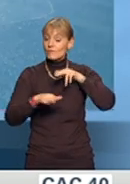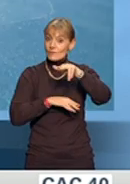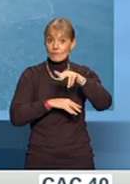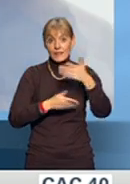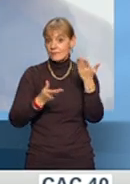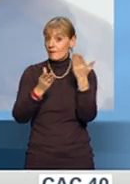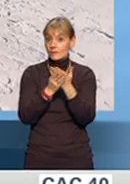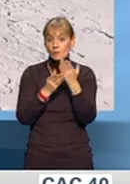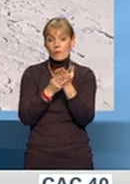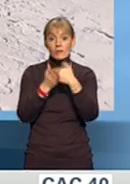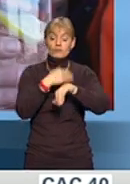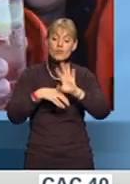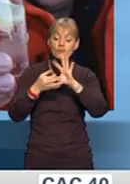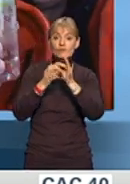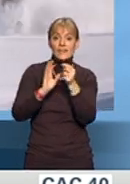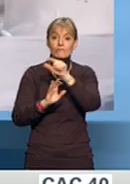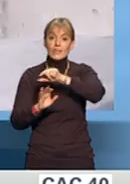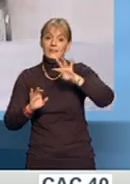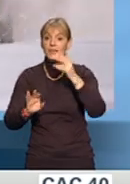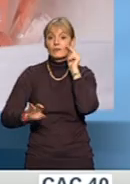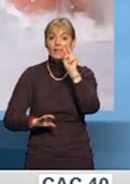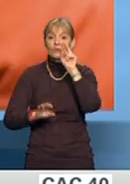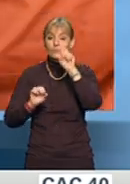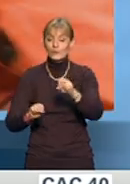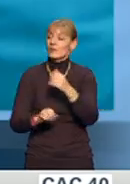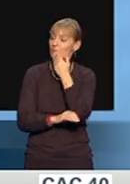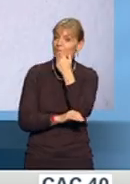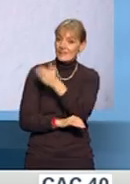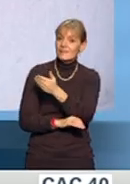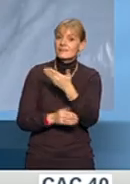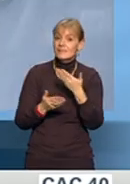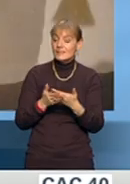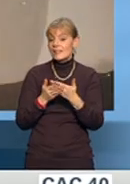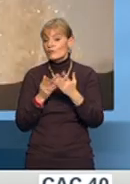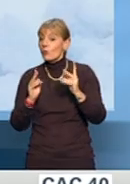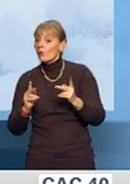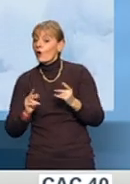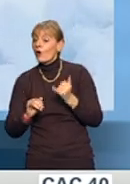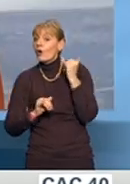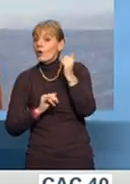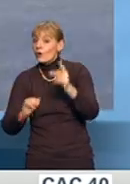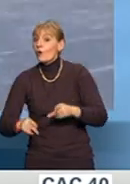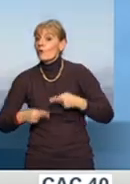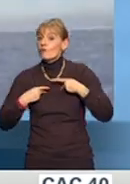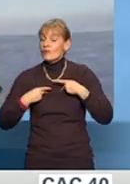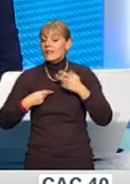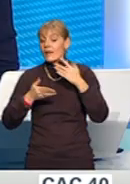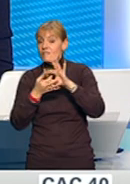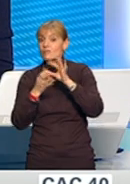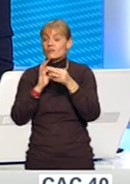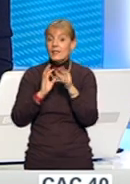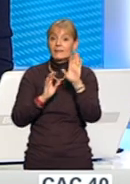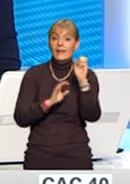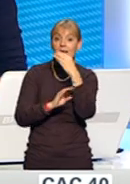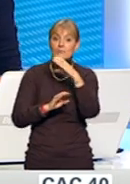dès à présent sur le canal 24. Merci Gradiella. Le rendez-vous est pris et longue vie donc à RMC Découverte. On vient